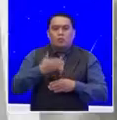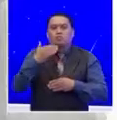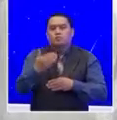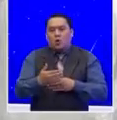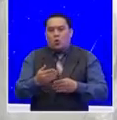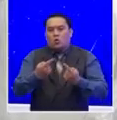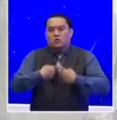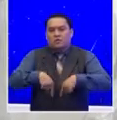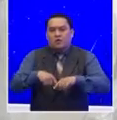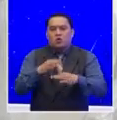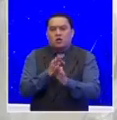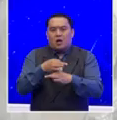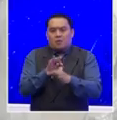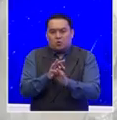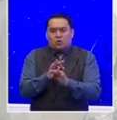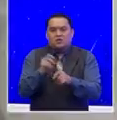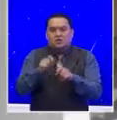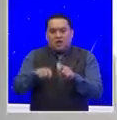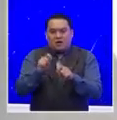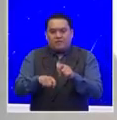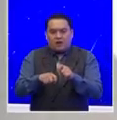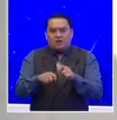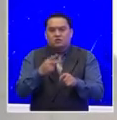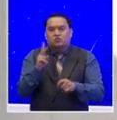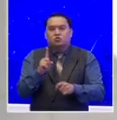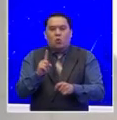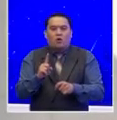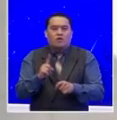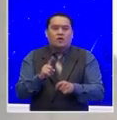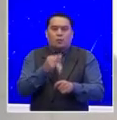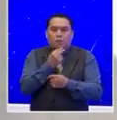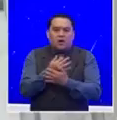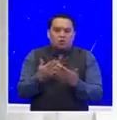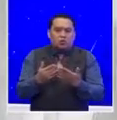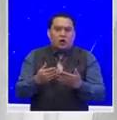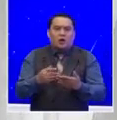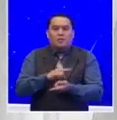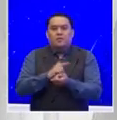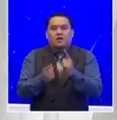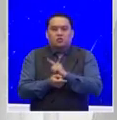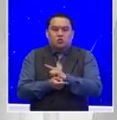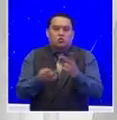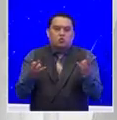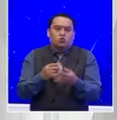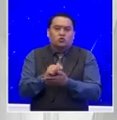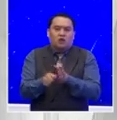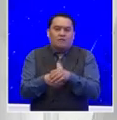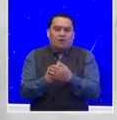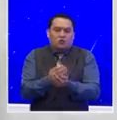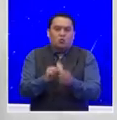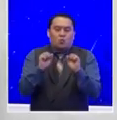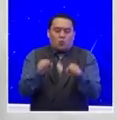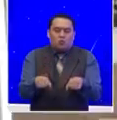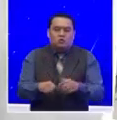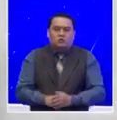здравоохранения. После определенных лабораторных проб и исследований контрафактная продукция будет превращена в необходимые в эти дни